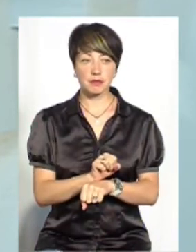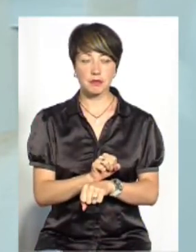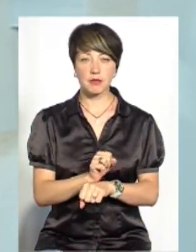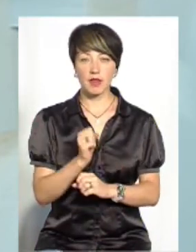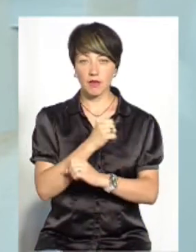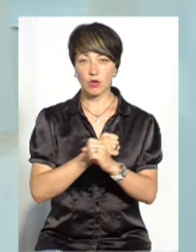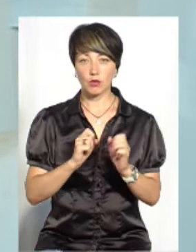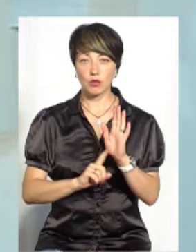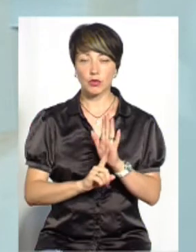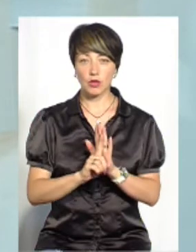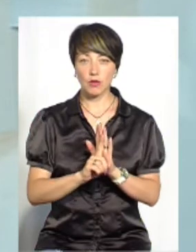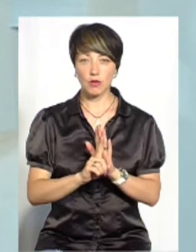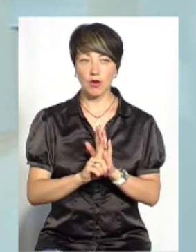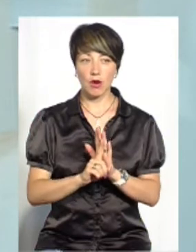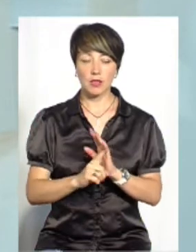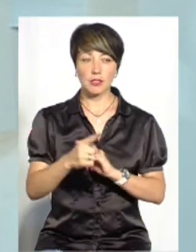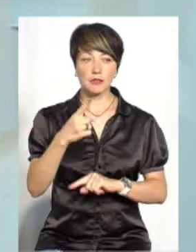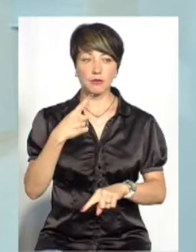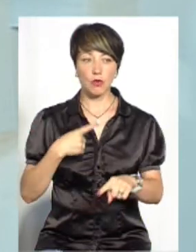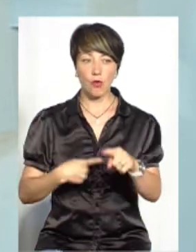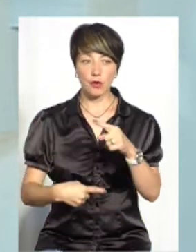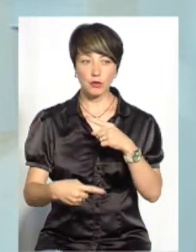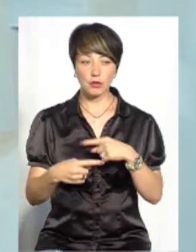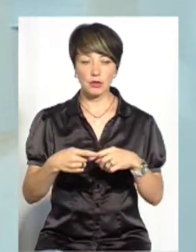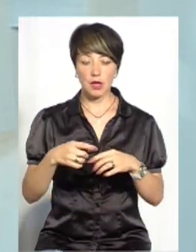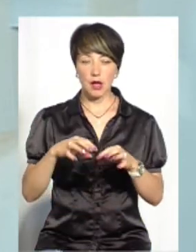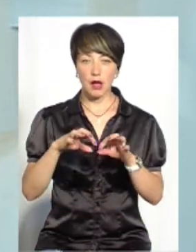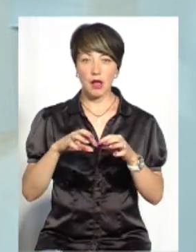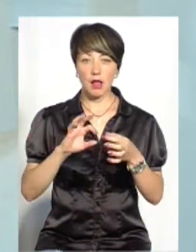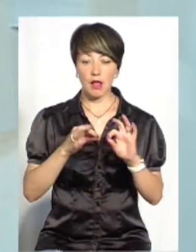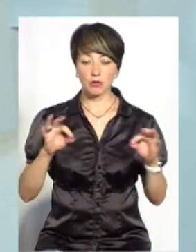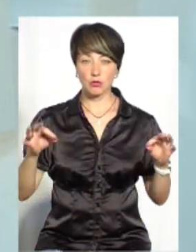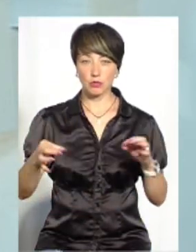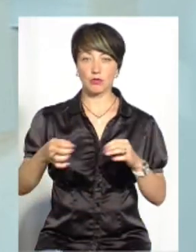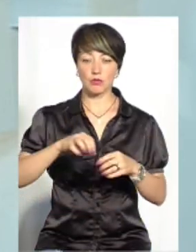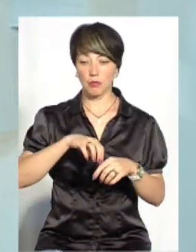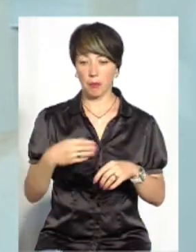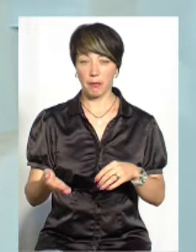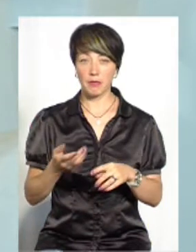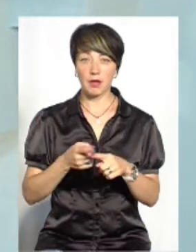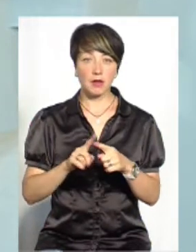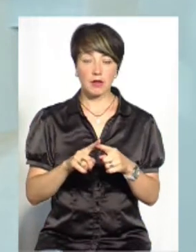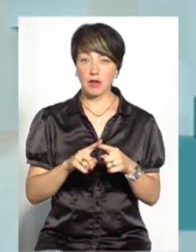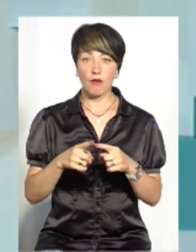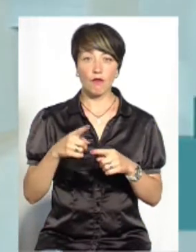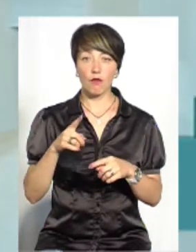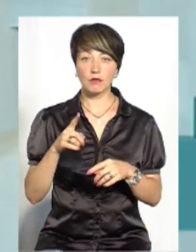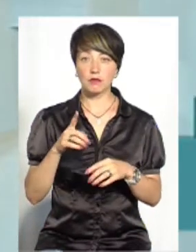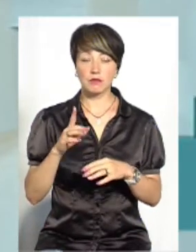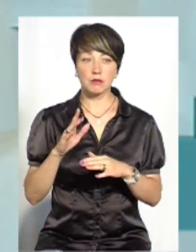перефазування двигуна, і двигун почав крутитися в зворотньому напрямку, зіскочив ланцюг і зажався між шестернями. Тому ні вручну